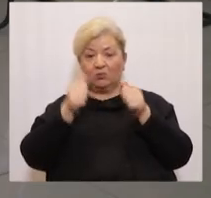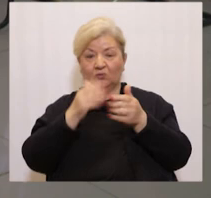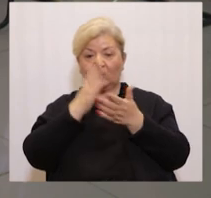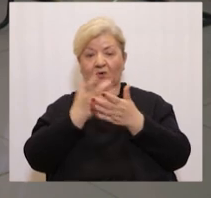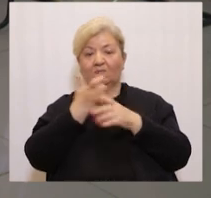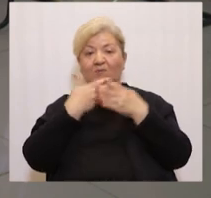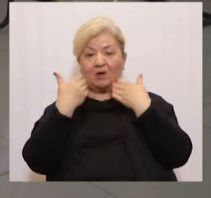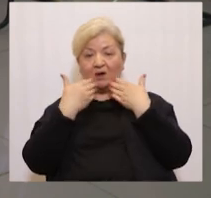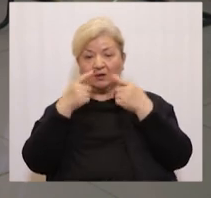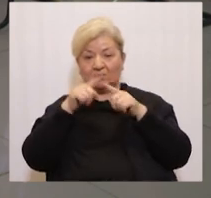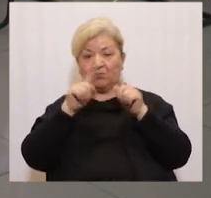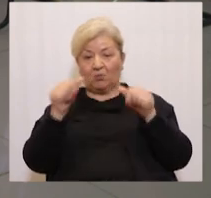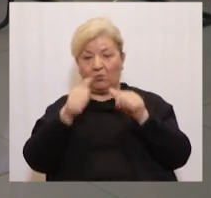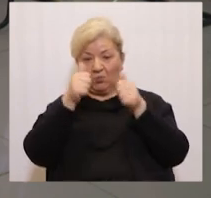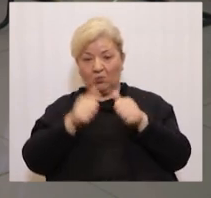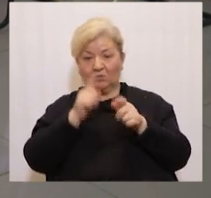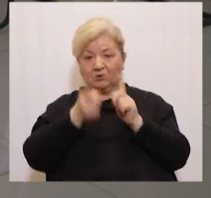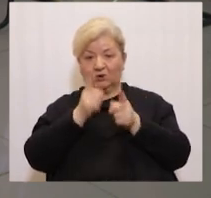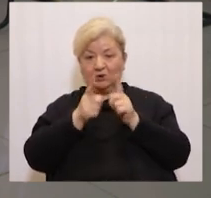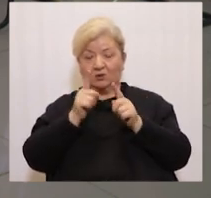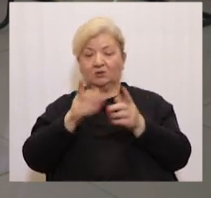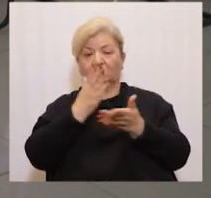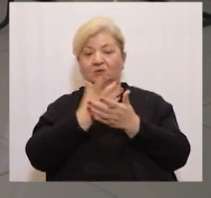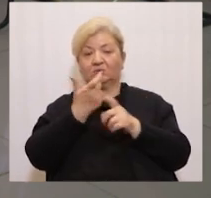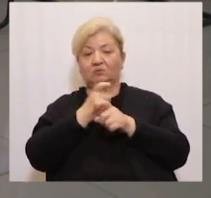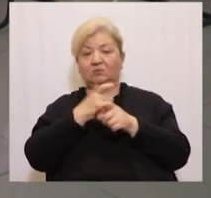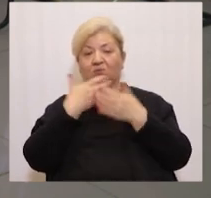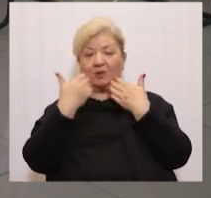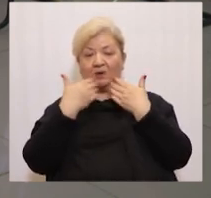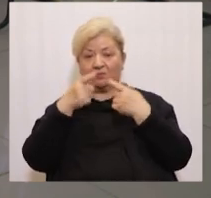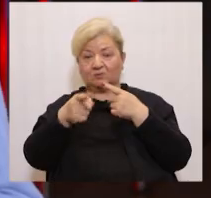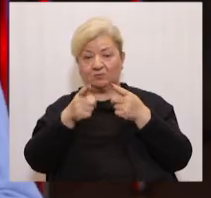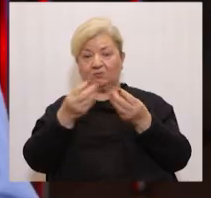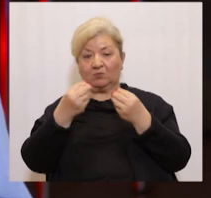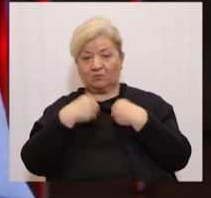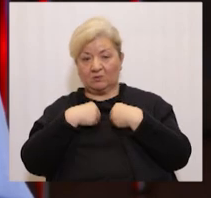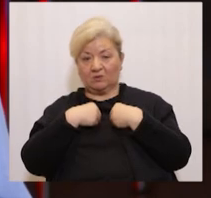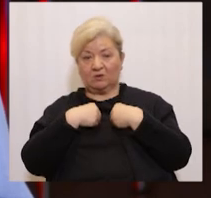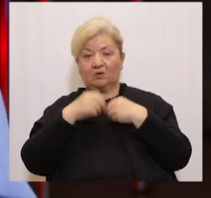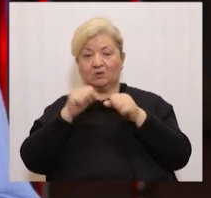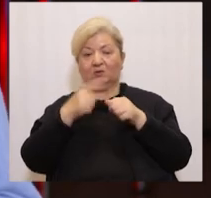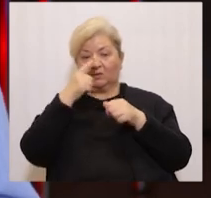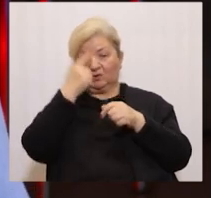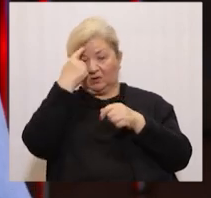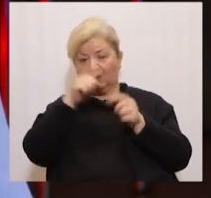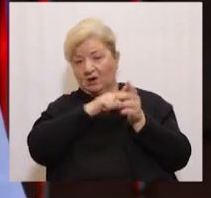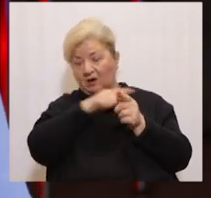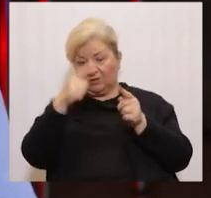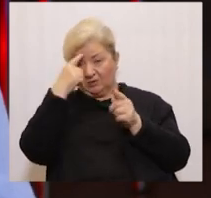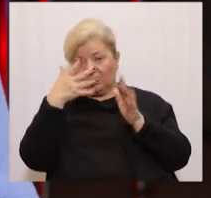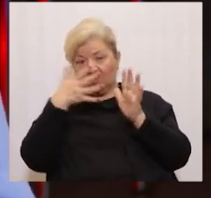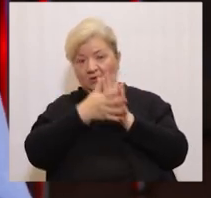არის მარტივი გამარტივებული მოდელი რეალობის, რომელიც აი ამ უმარტივესი მოდელით მაინც გვაძლევს საშუალებას, რომ